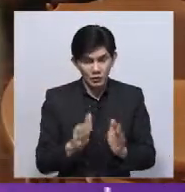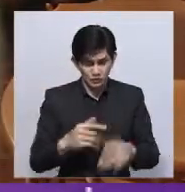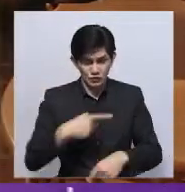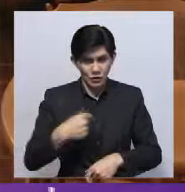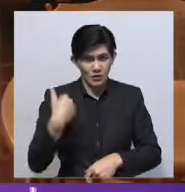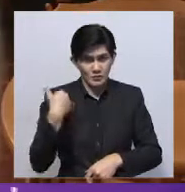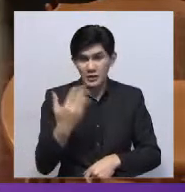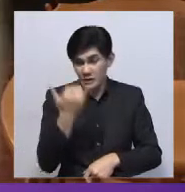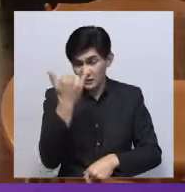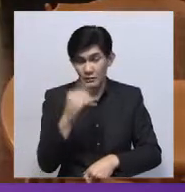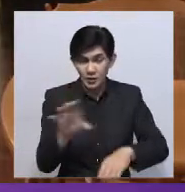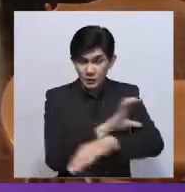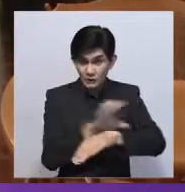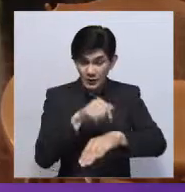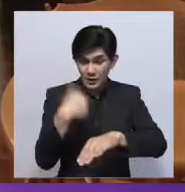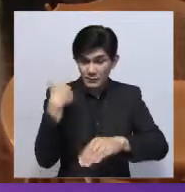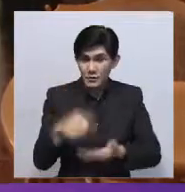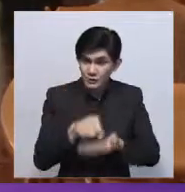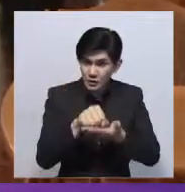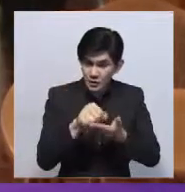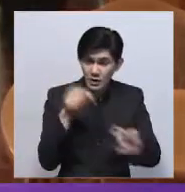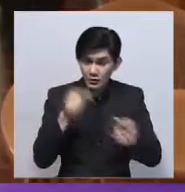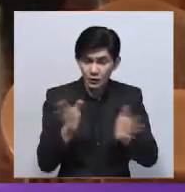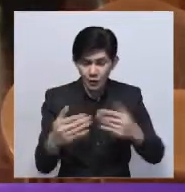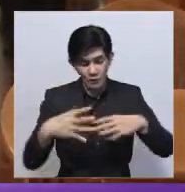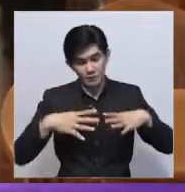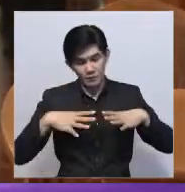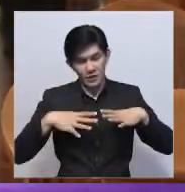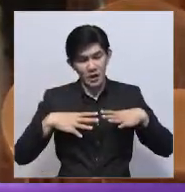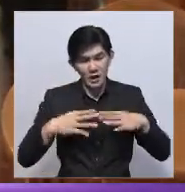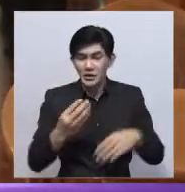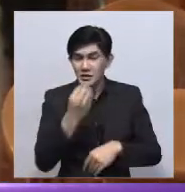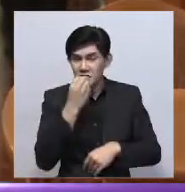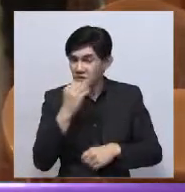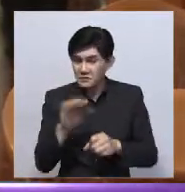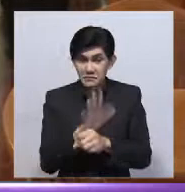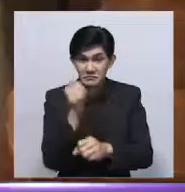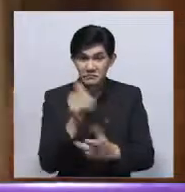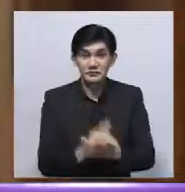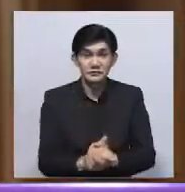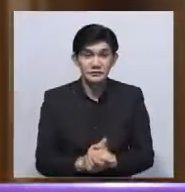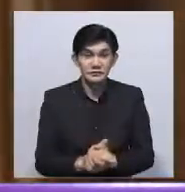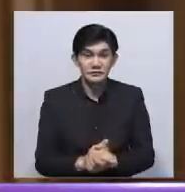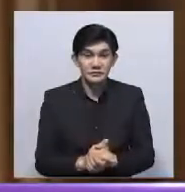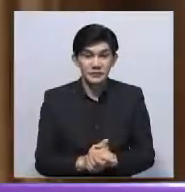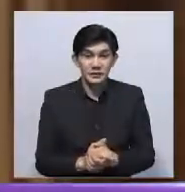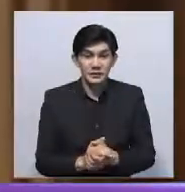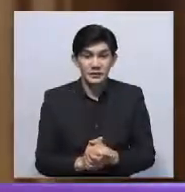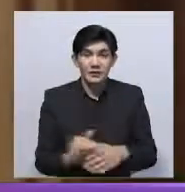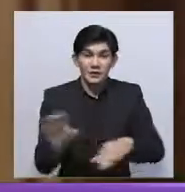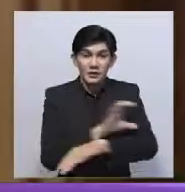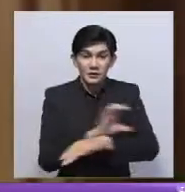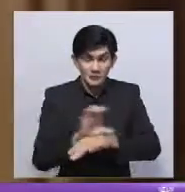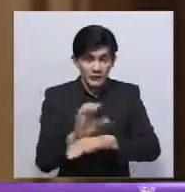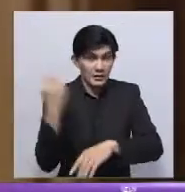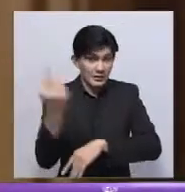ากเนื่องจากบนขบวนรถไฟแห่งนี้มีบริการทั้งห้องพักสุดหรูและอาหารที่ครบครันค่ะรถไฟท่องเที่ยวบนเกาะคิ